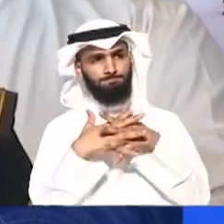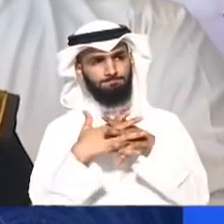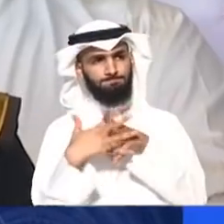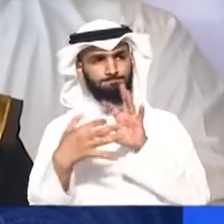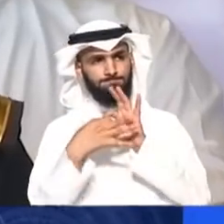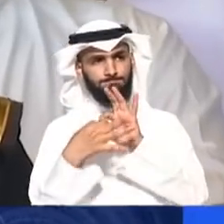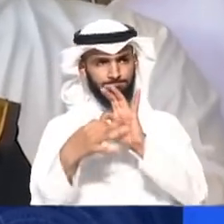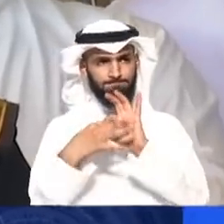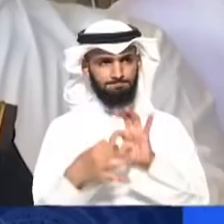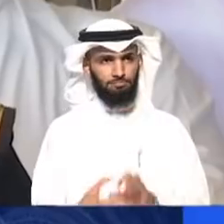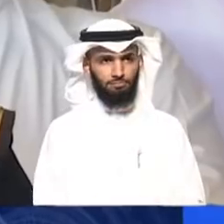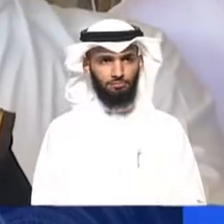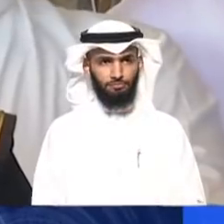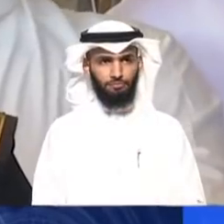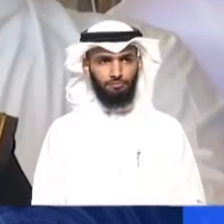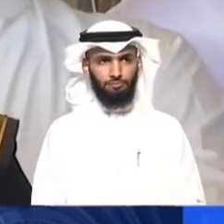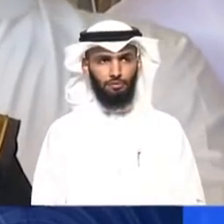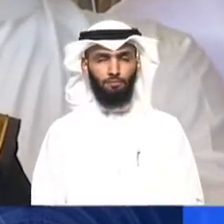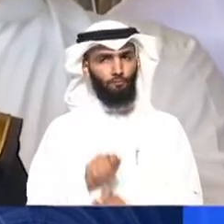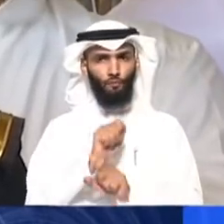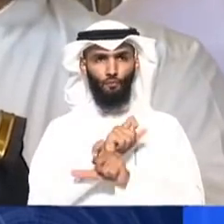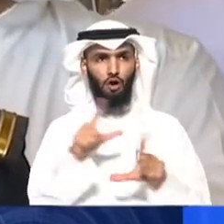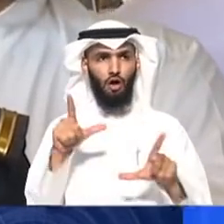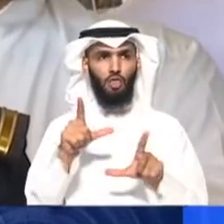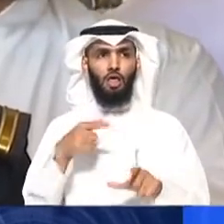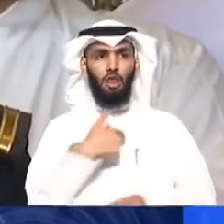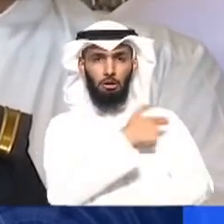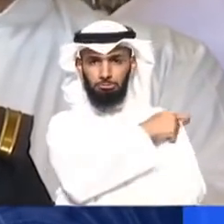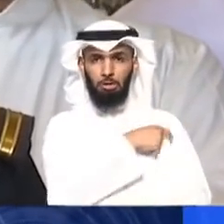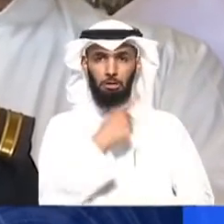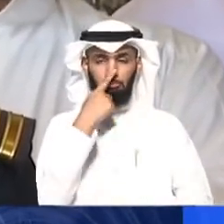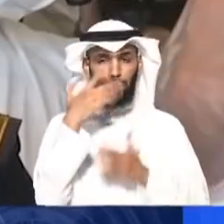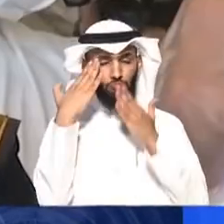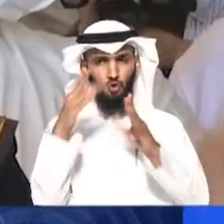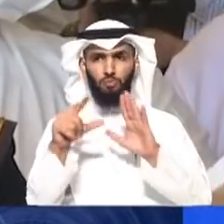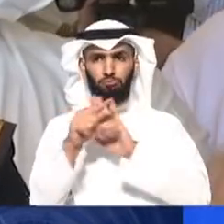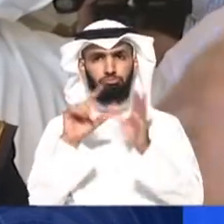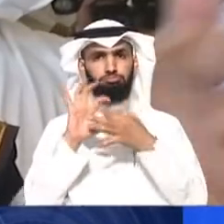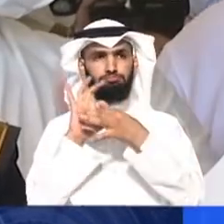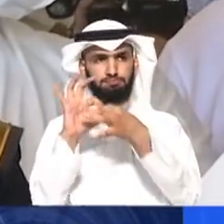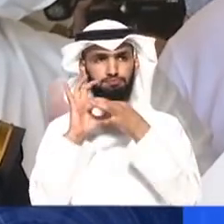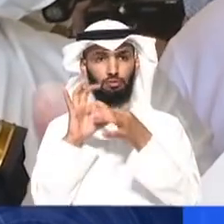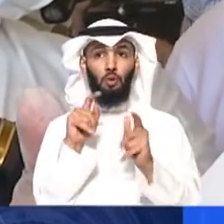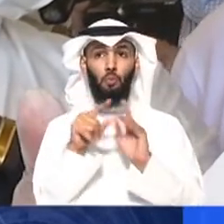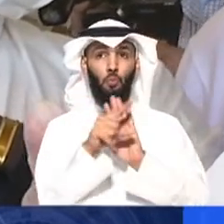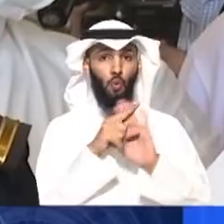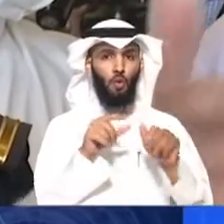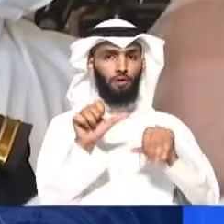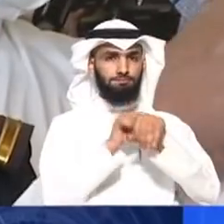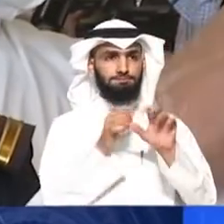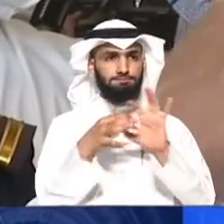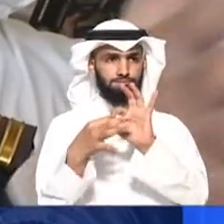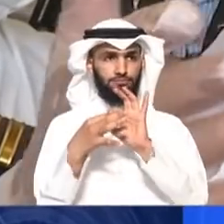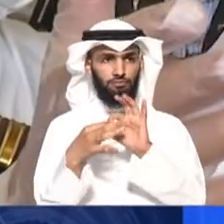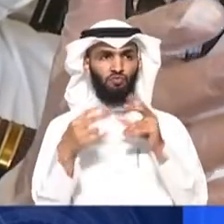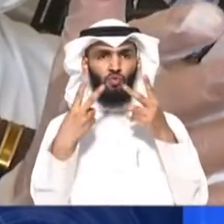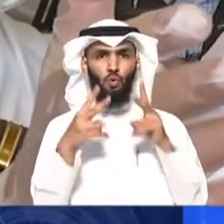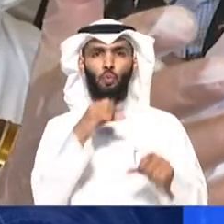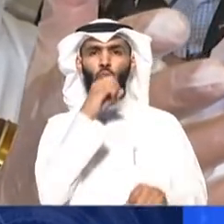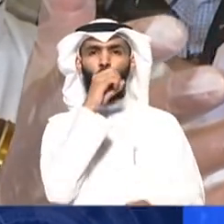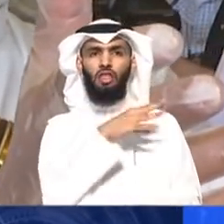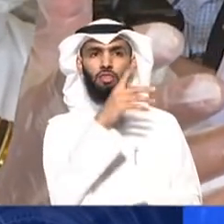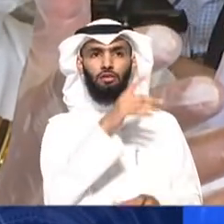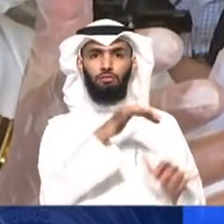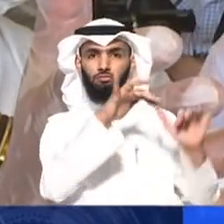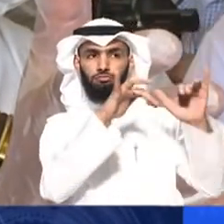شيء معروف بين الإدارات خاصة في هذا المجال. ففعلا لما فتحنا الحاويات مليانة